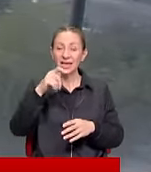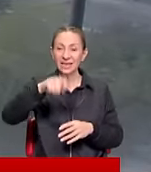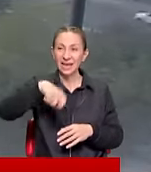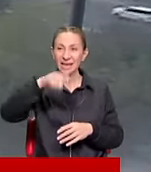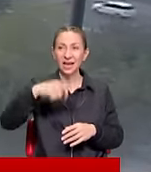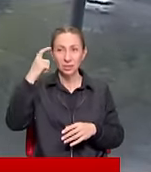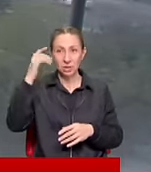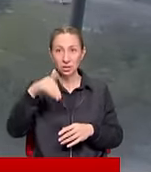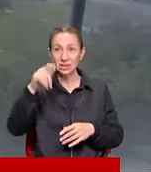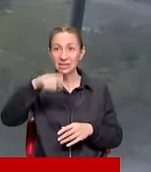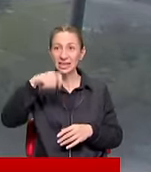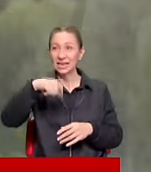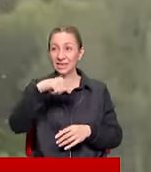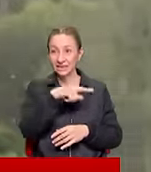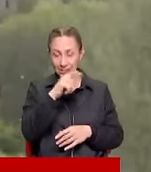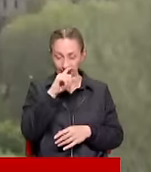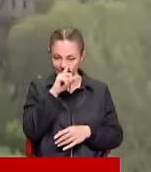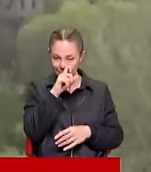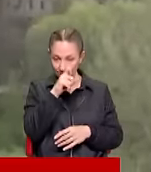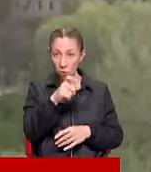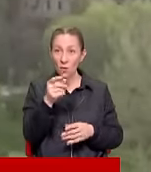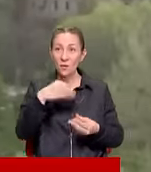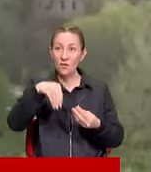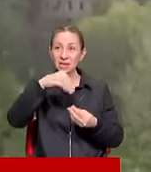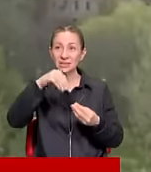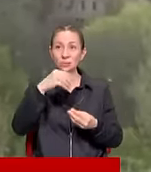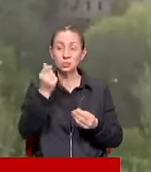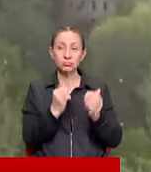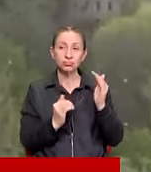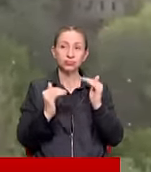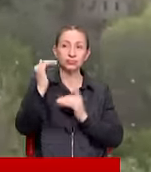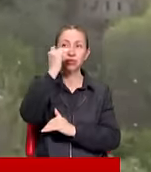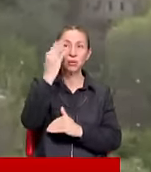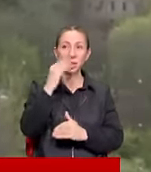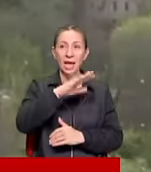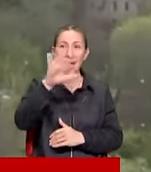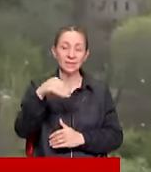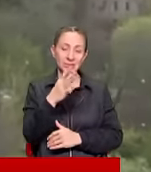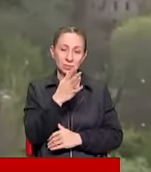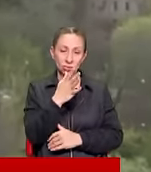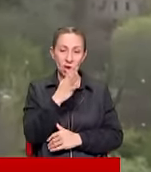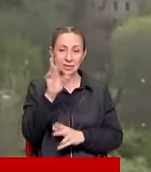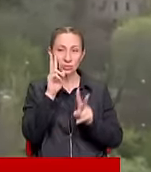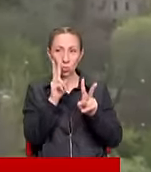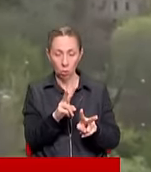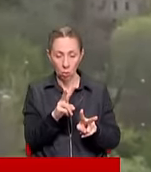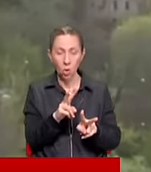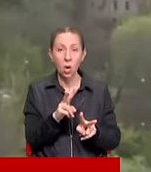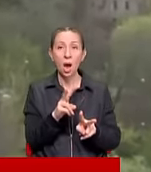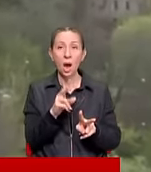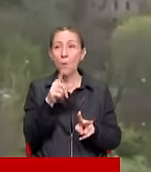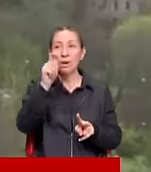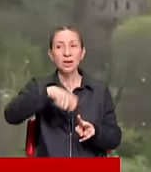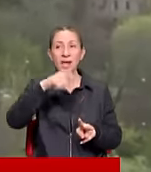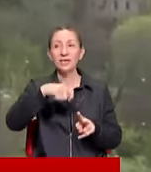kartları geliyor. Kredi kartlarında da o faizlerin ne kadar yüksek olduğunu herkes biliyor, herkes görüyor. Ama o